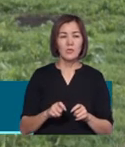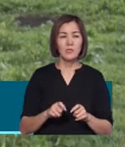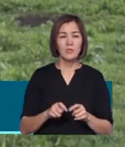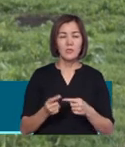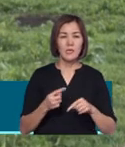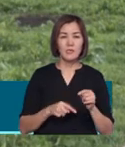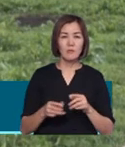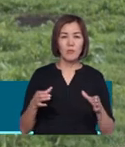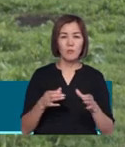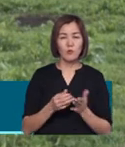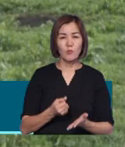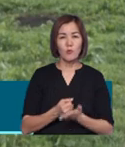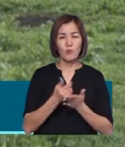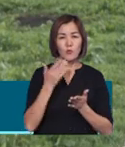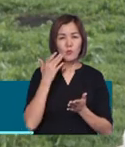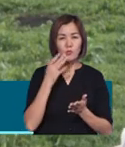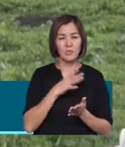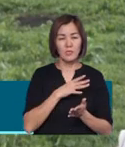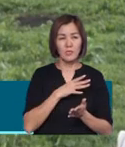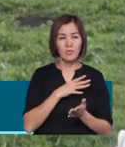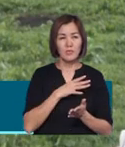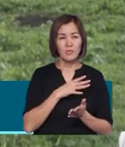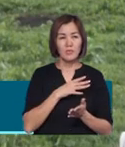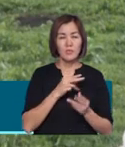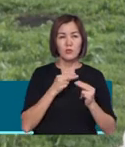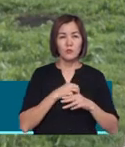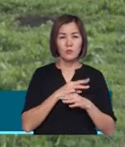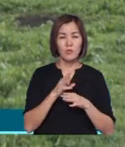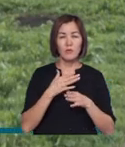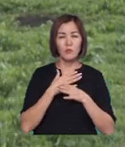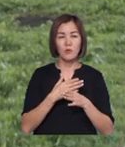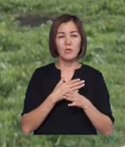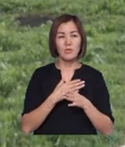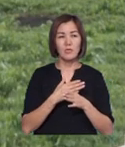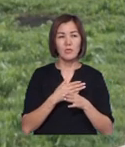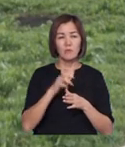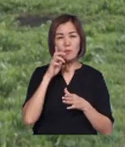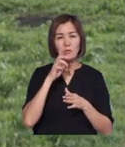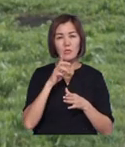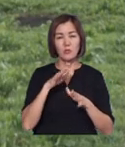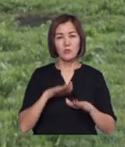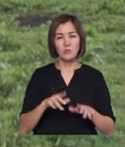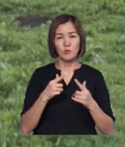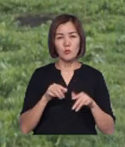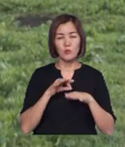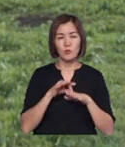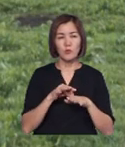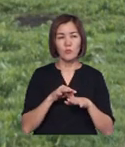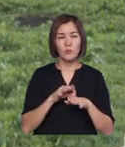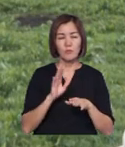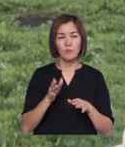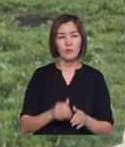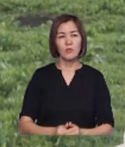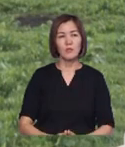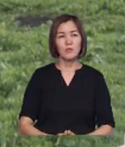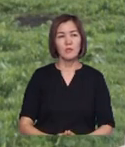өз қолдауын көрсетуде, одан бөлек жаңағы жұмыспен қамту бөлімі арқылы жаңағы субсидияланатын жұмыс орындары бар, солармен қамтылатын болады алдағы